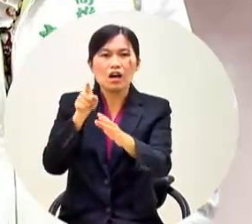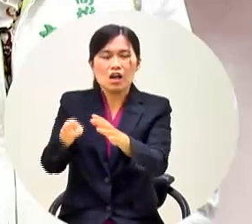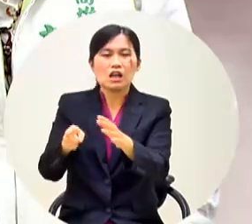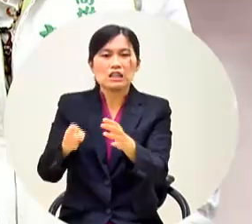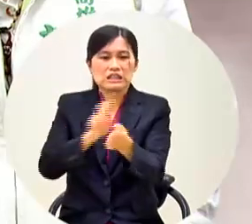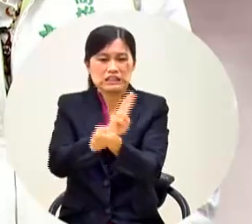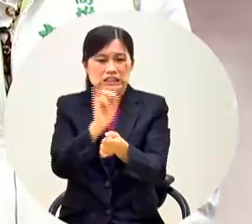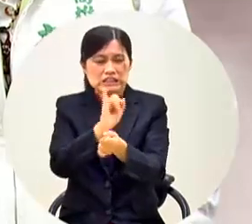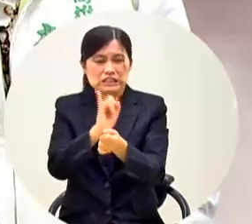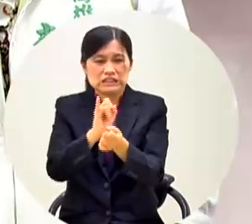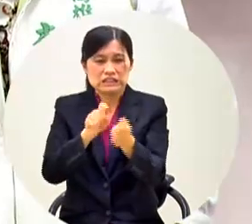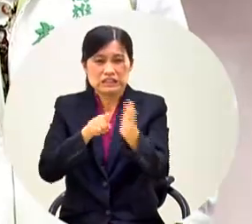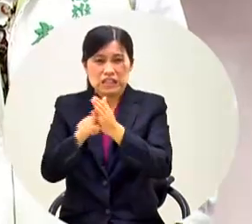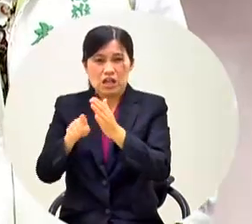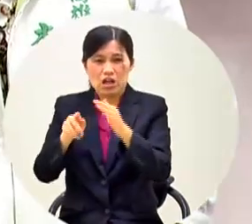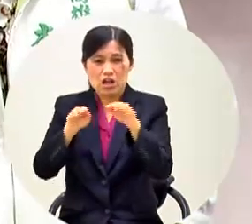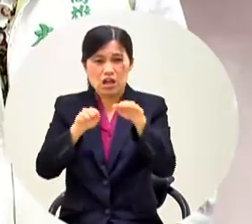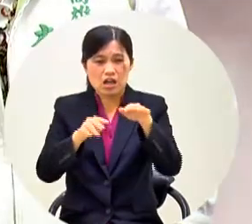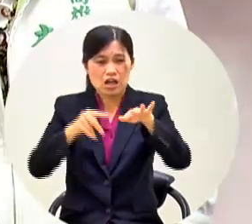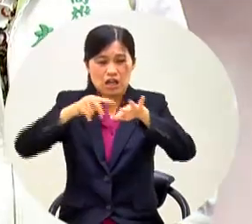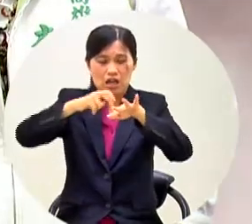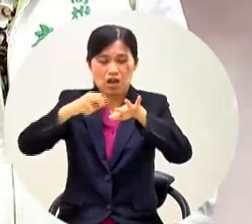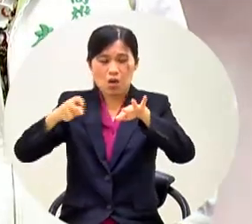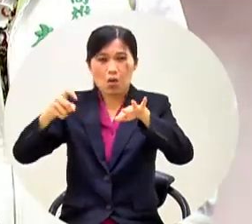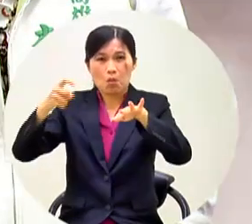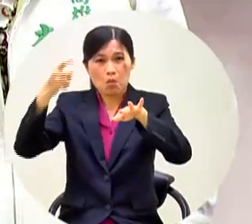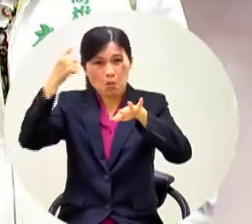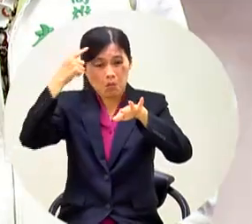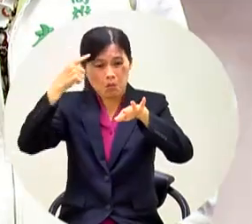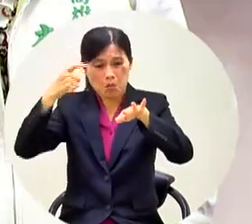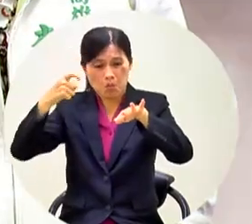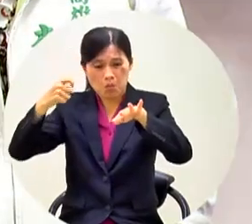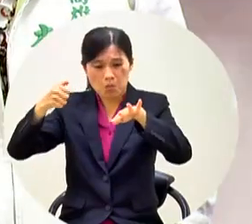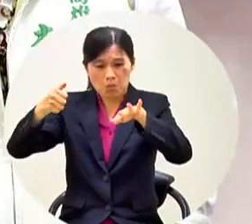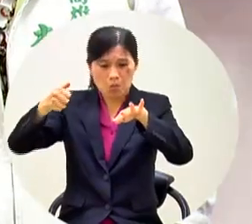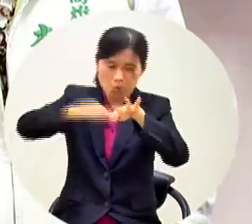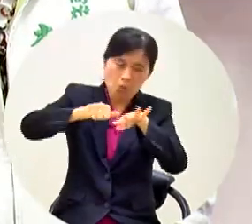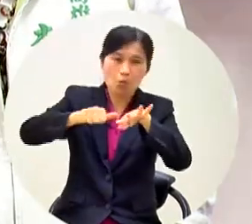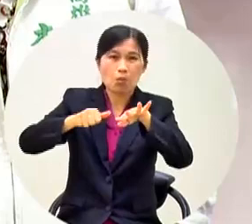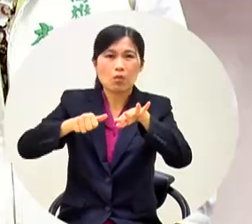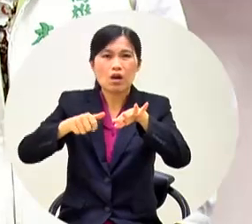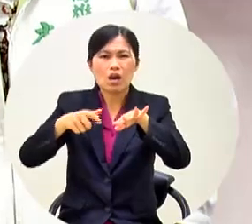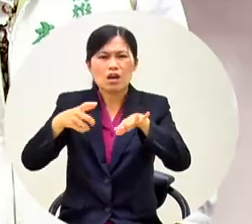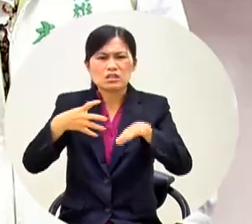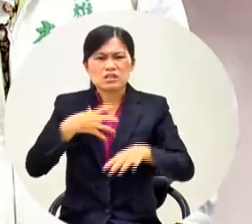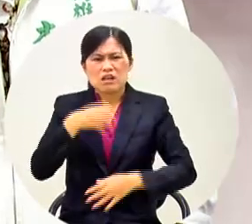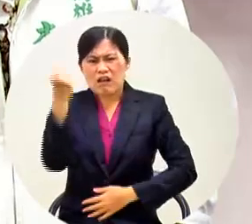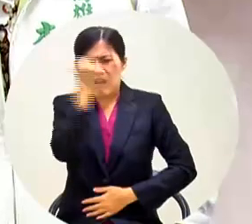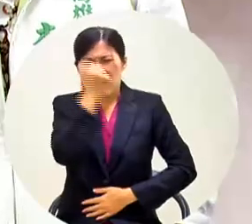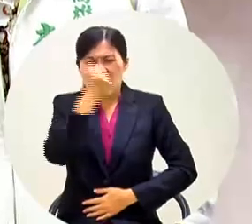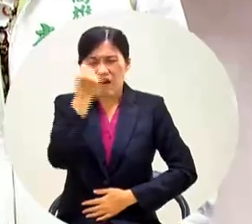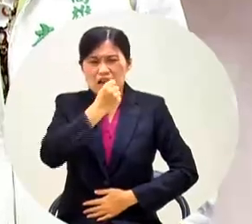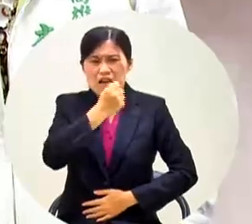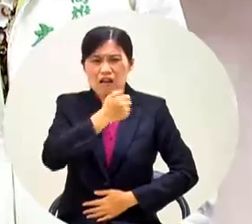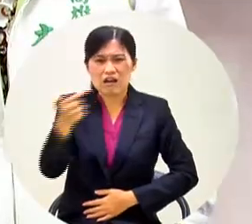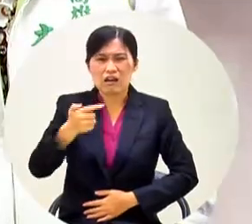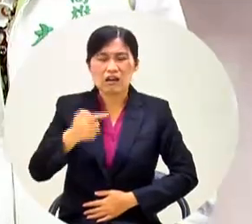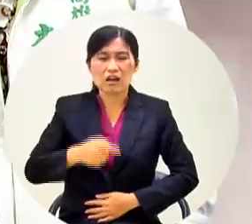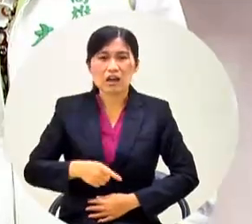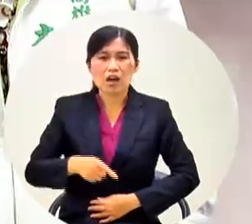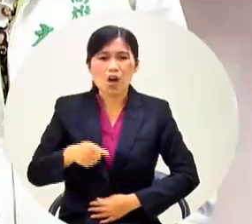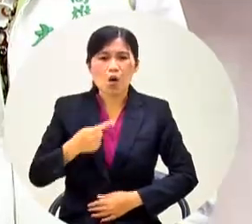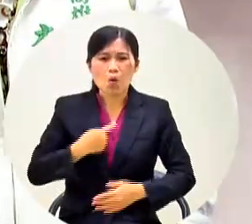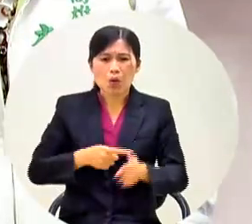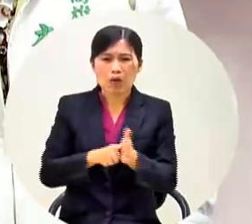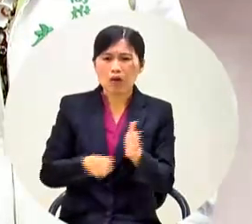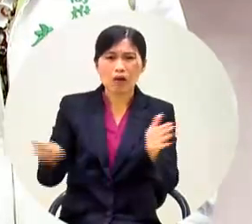所以其实这些行为都是非常的恶劣，我们从头到尾，甚至我们女性议员也只是在那边，